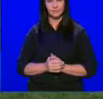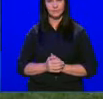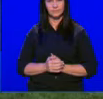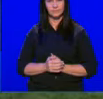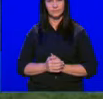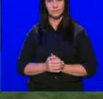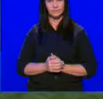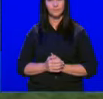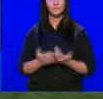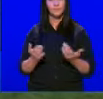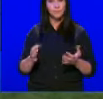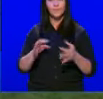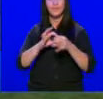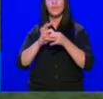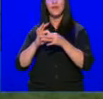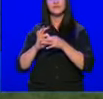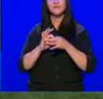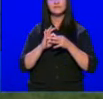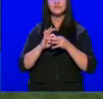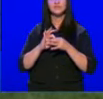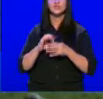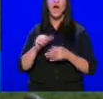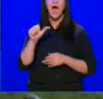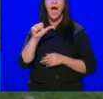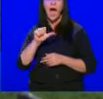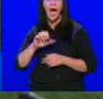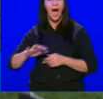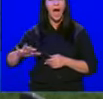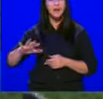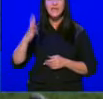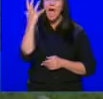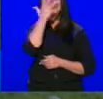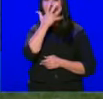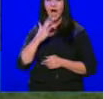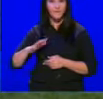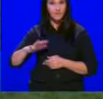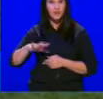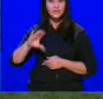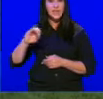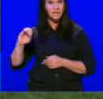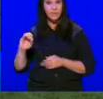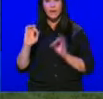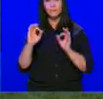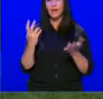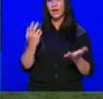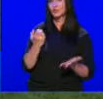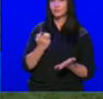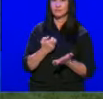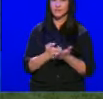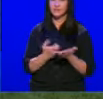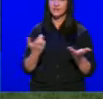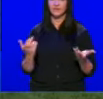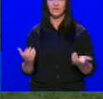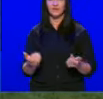Една свързваща Азия и Африка с Европа, така че да затвърждава.